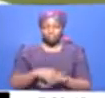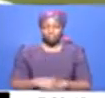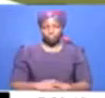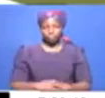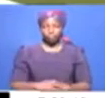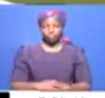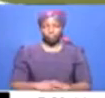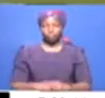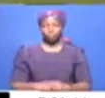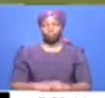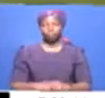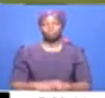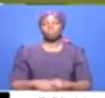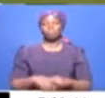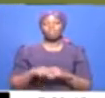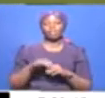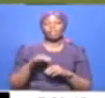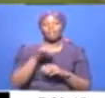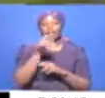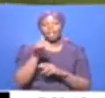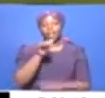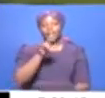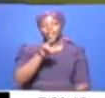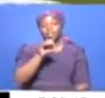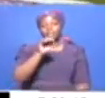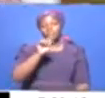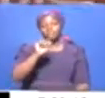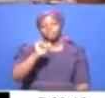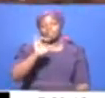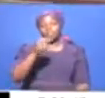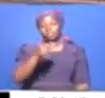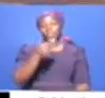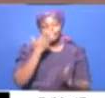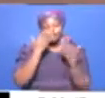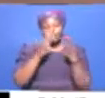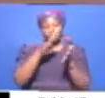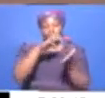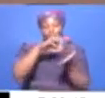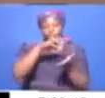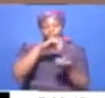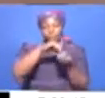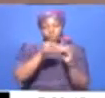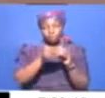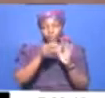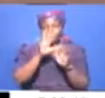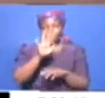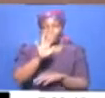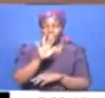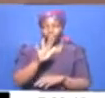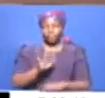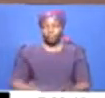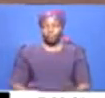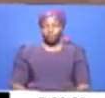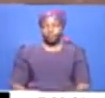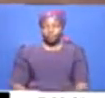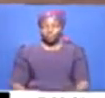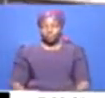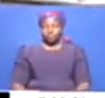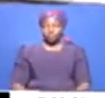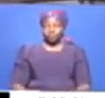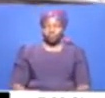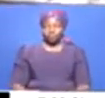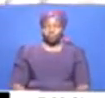1:49.08, huku mwenzake Ferguson Rotich akimaliza katika nafasi ya 5. It's a big win for